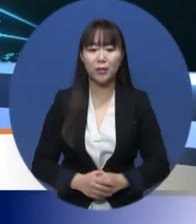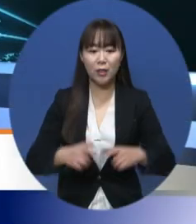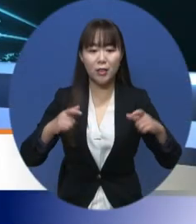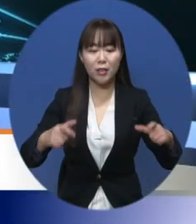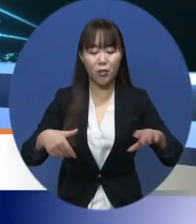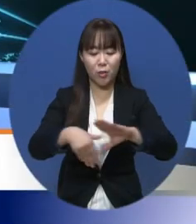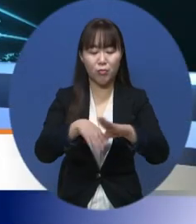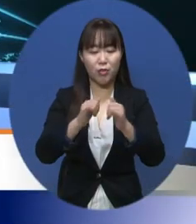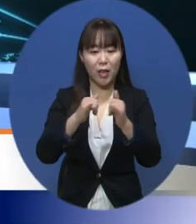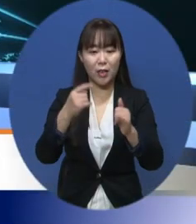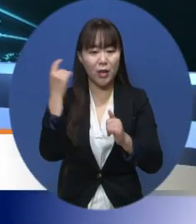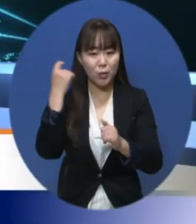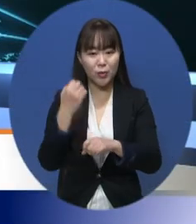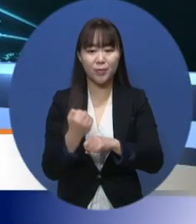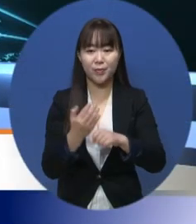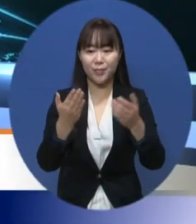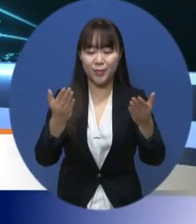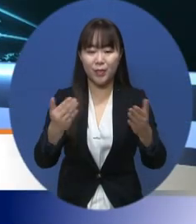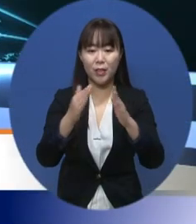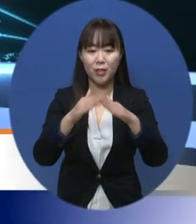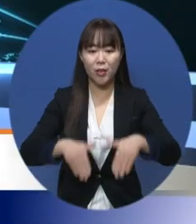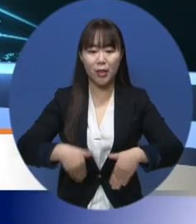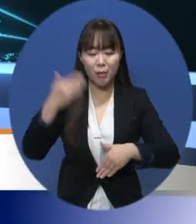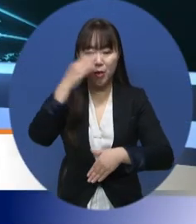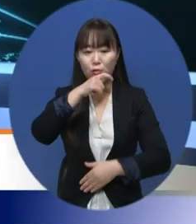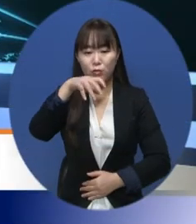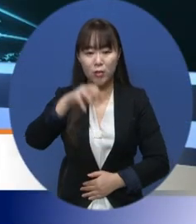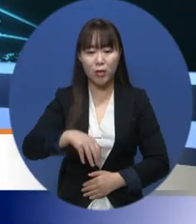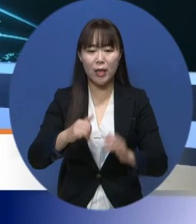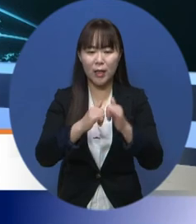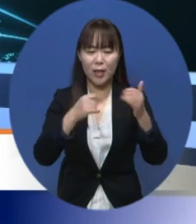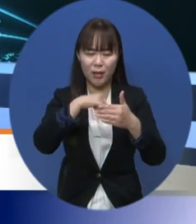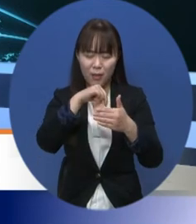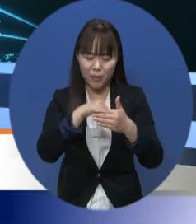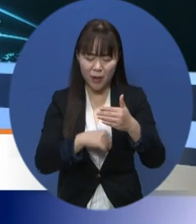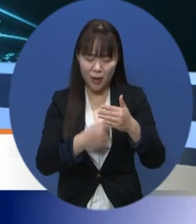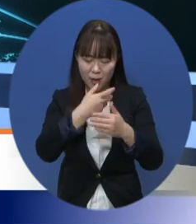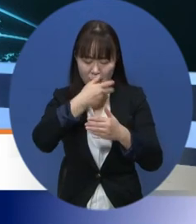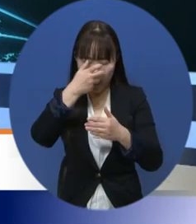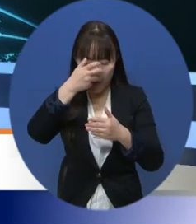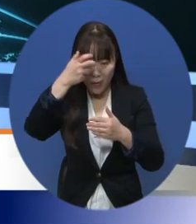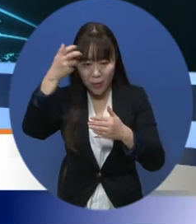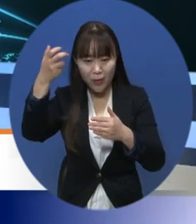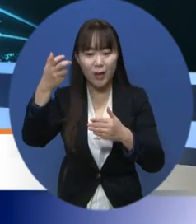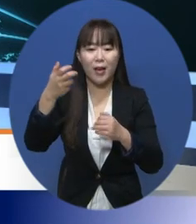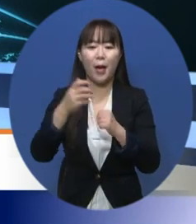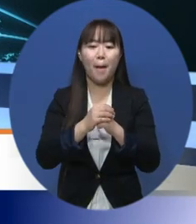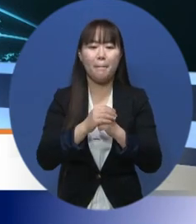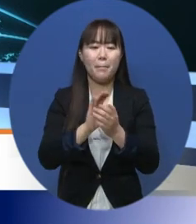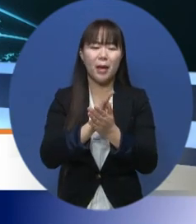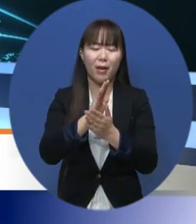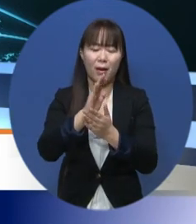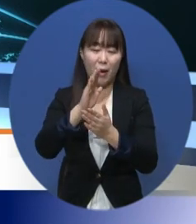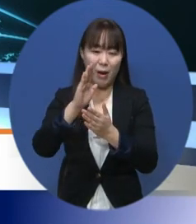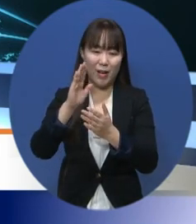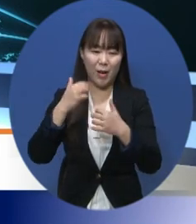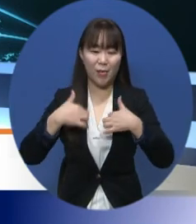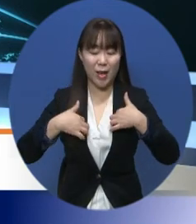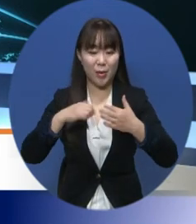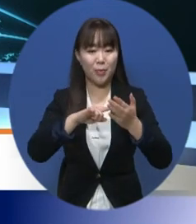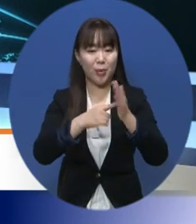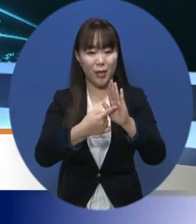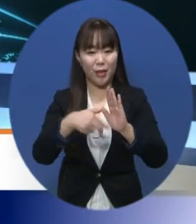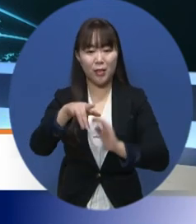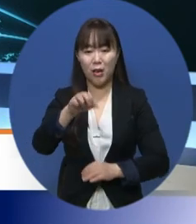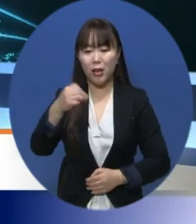문화가 소식 전해드립니다. 전남 여수에서 인간 내면과 영혼을 빛의 아름다움과 환희로 표현한